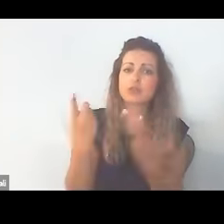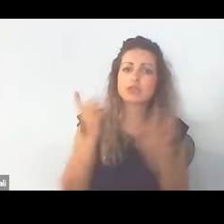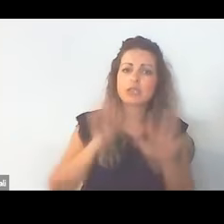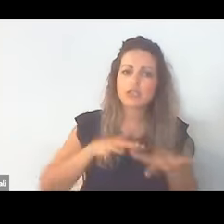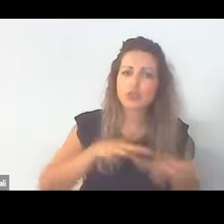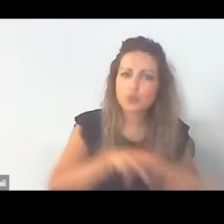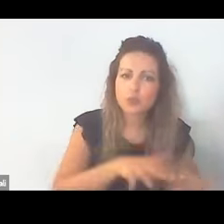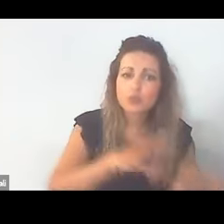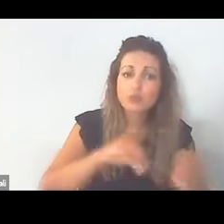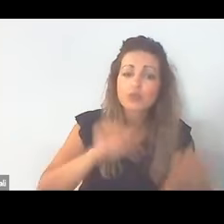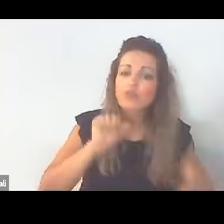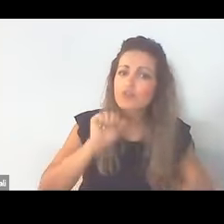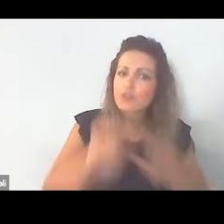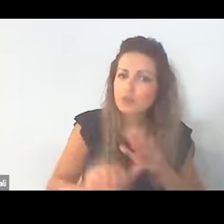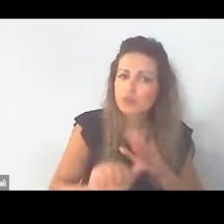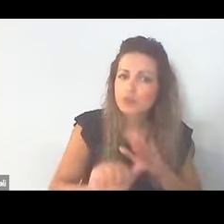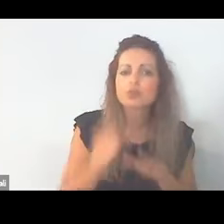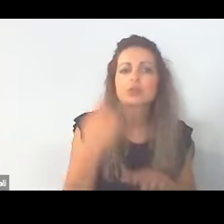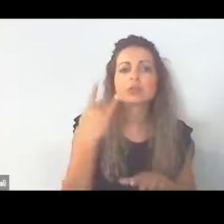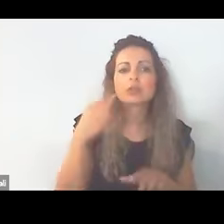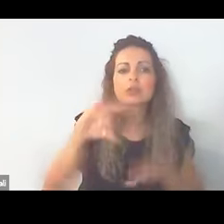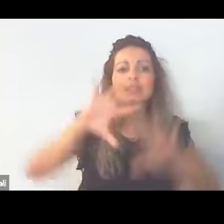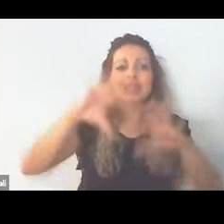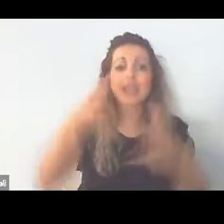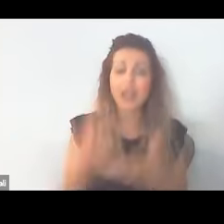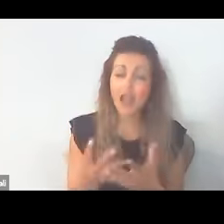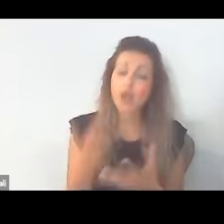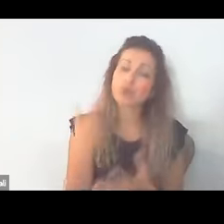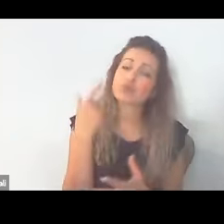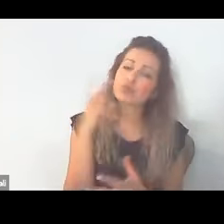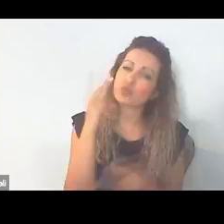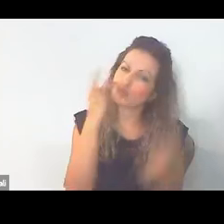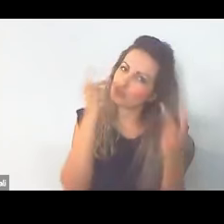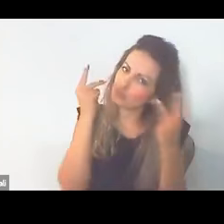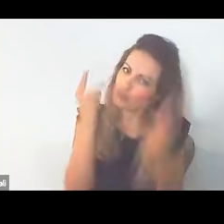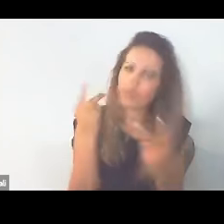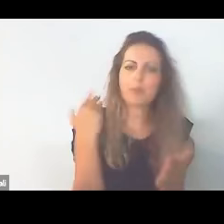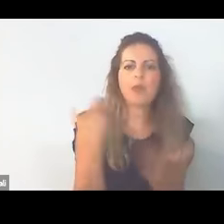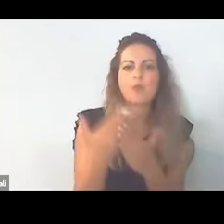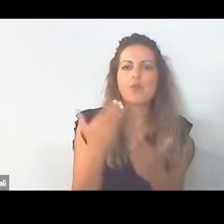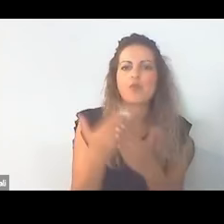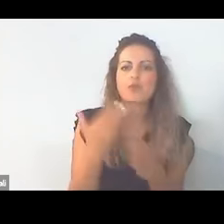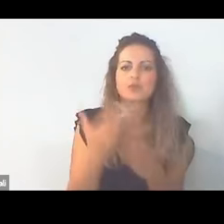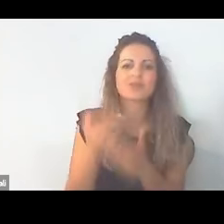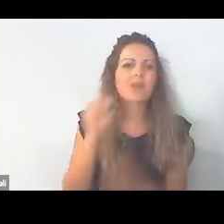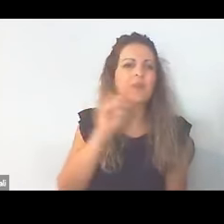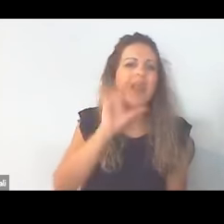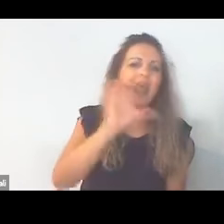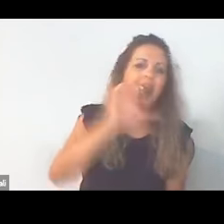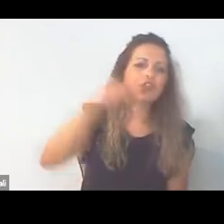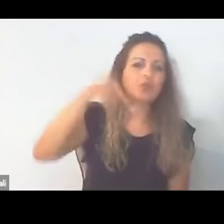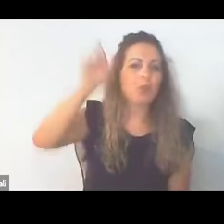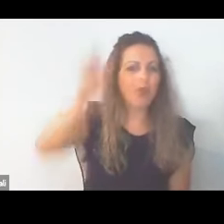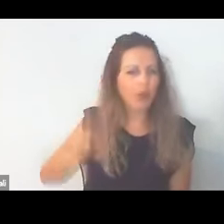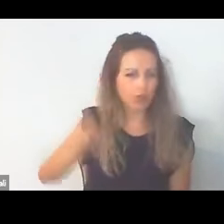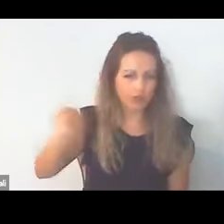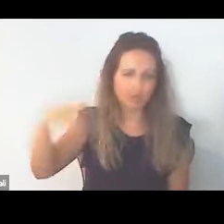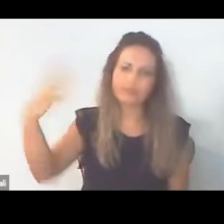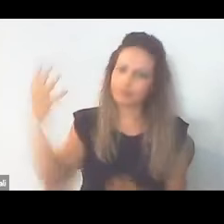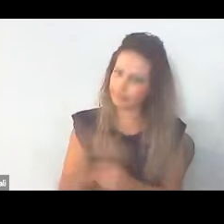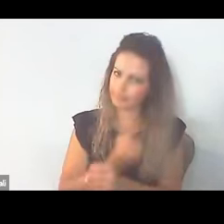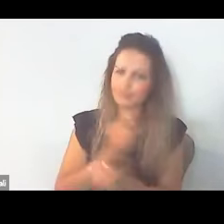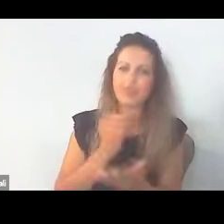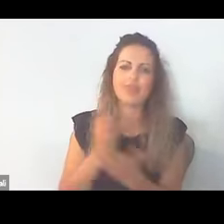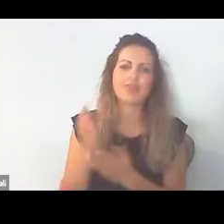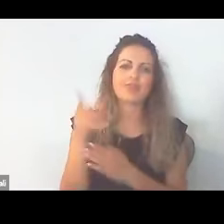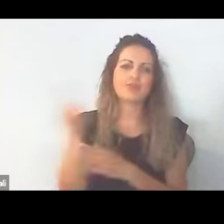περισσότερο στην εμβληματική δίκη για τη δικαίωση της Ελένης το Παλούδι. Το λόγο έχει αυτή